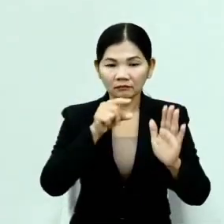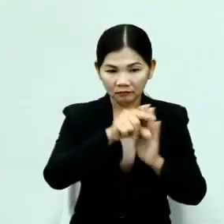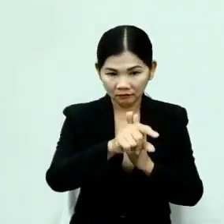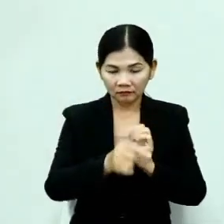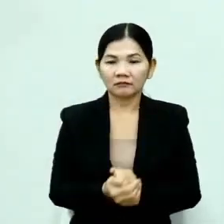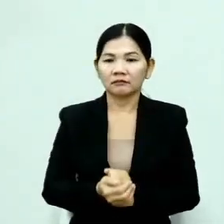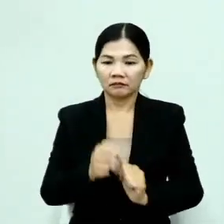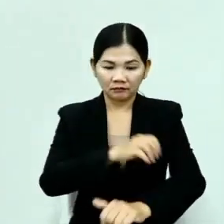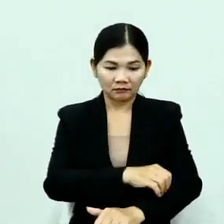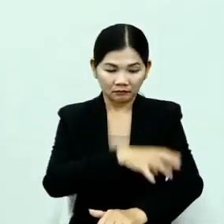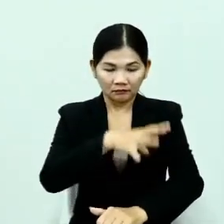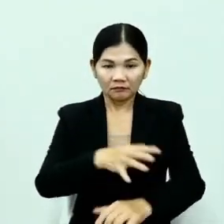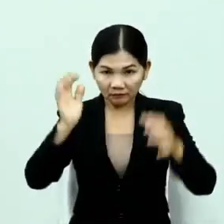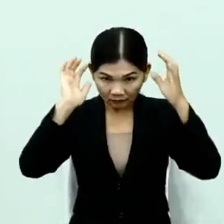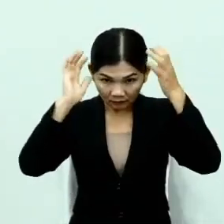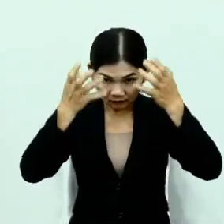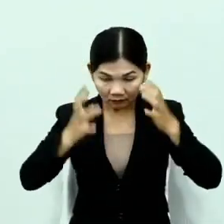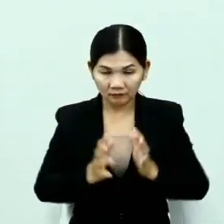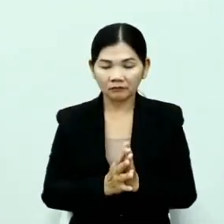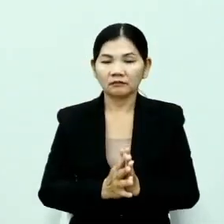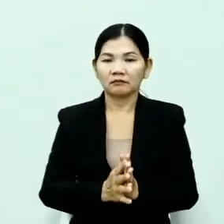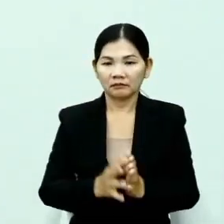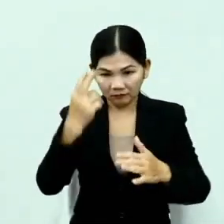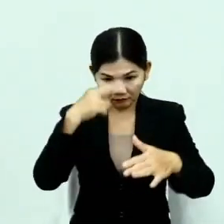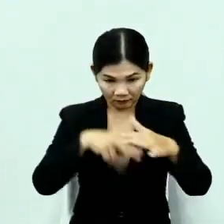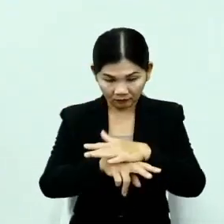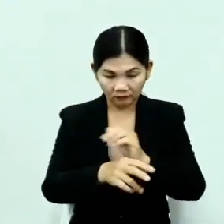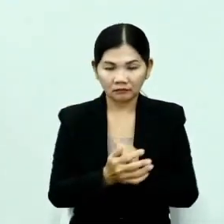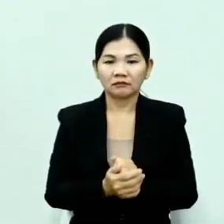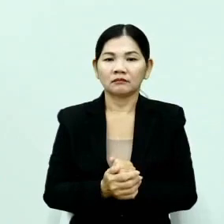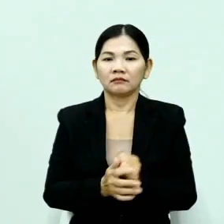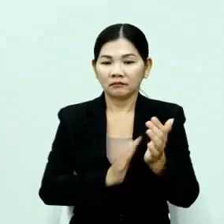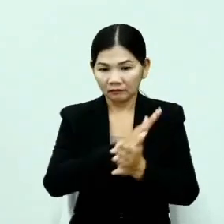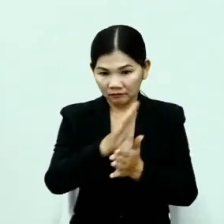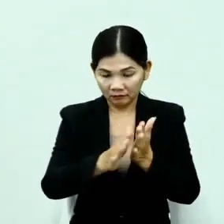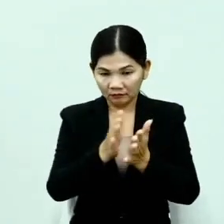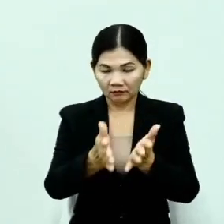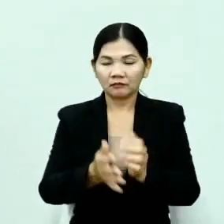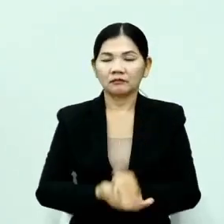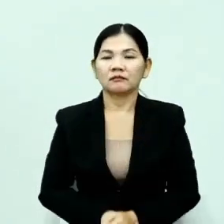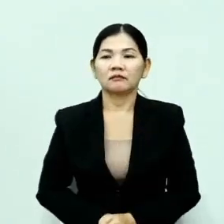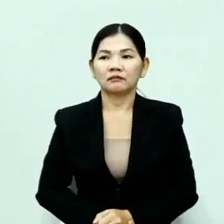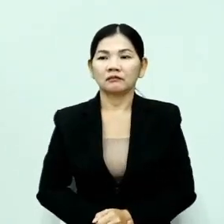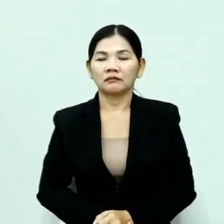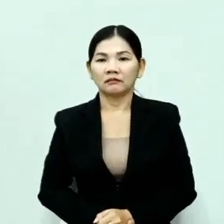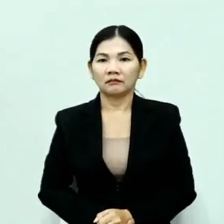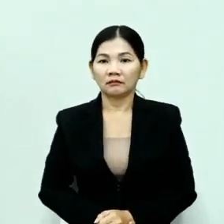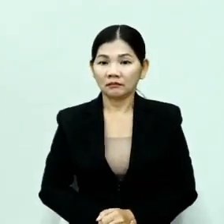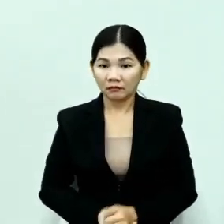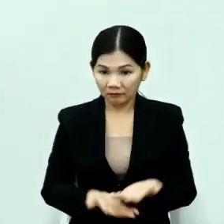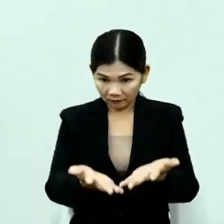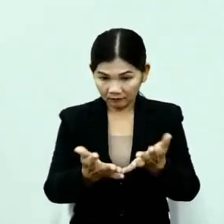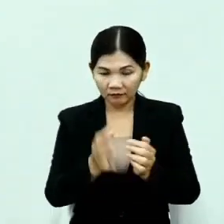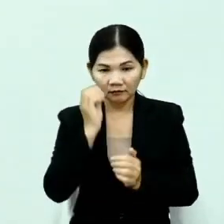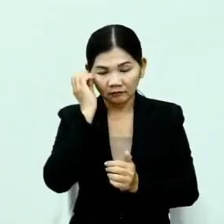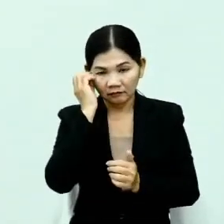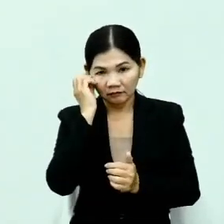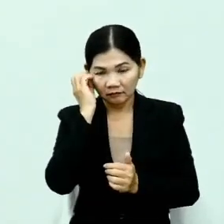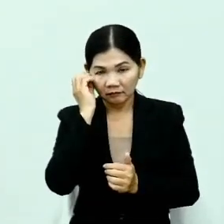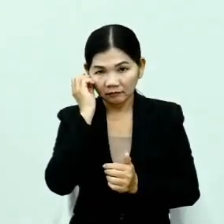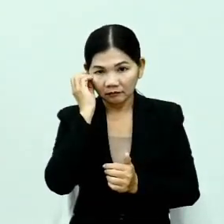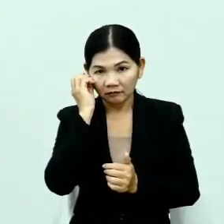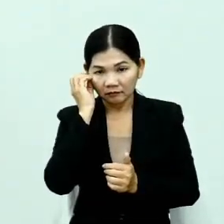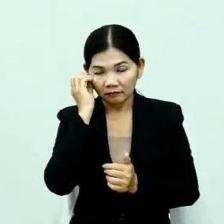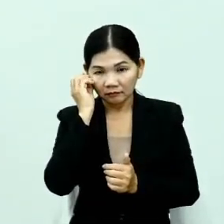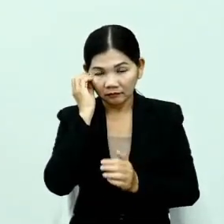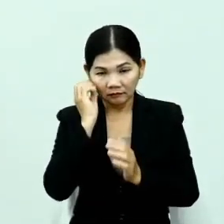chương. Đâm bảo tèo ta con ai tu tiết sạch rừng dưỡng. Môn tê an bàn đà rê tê nó. Bàn ọt con. Chà, ba này